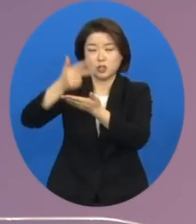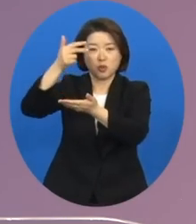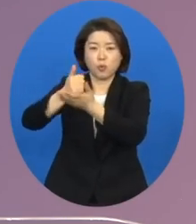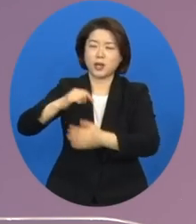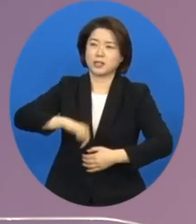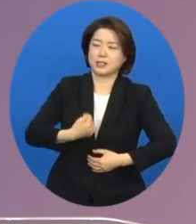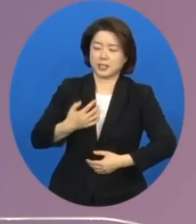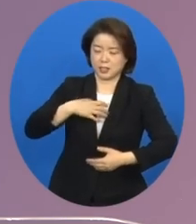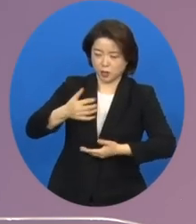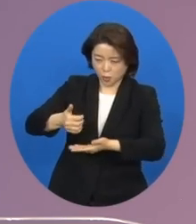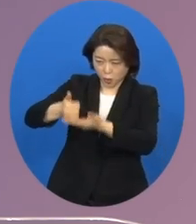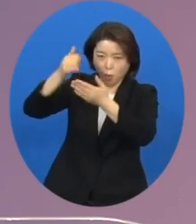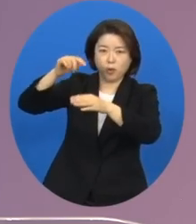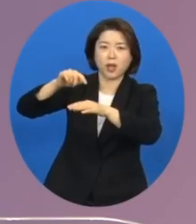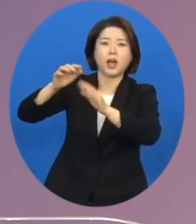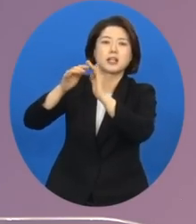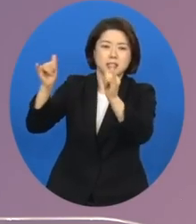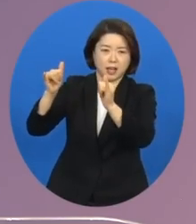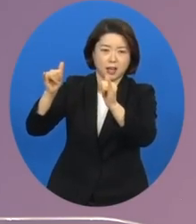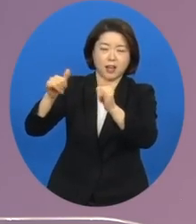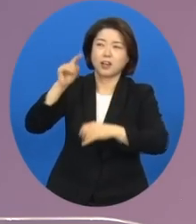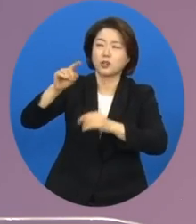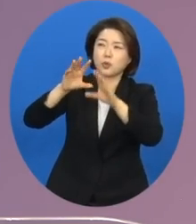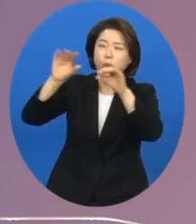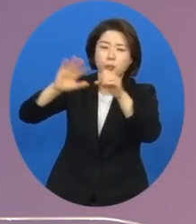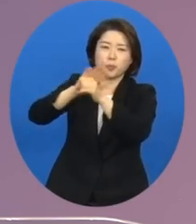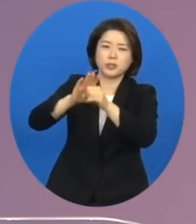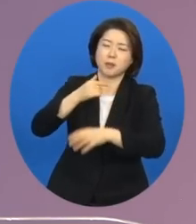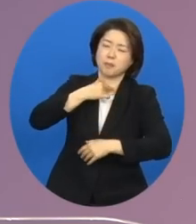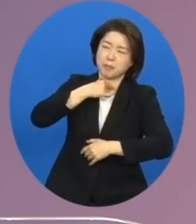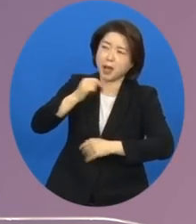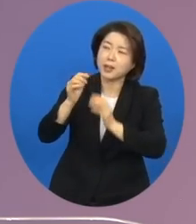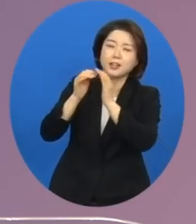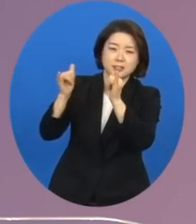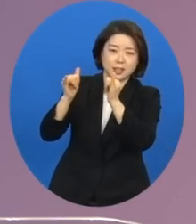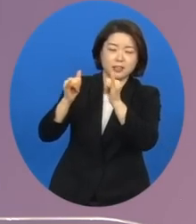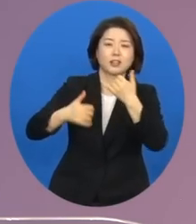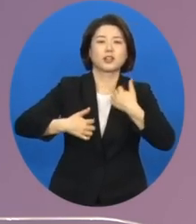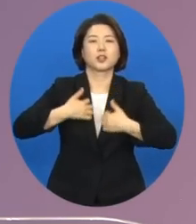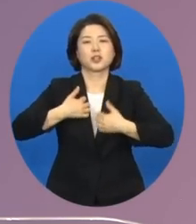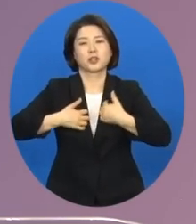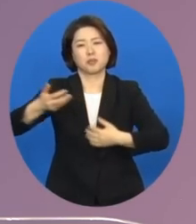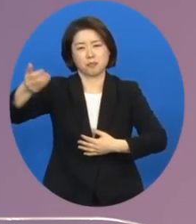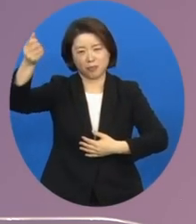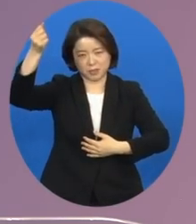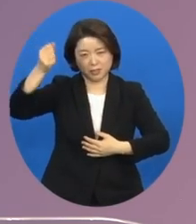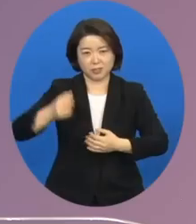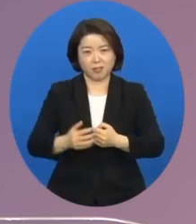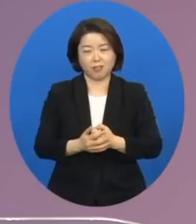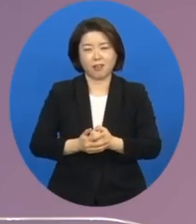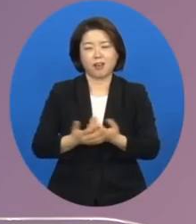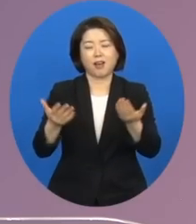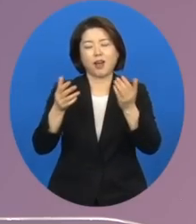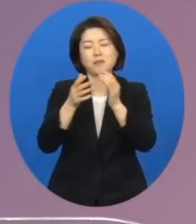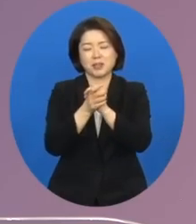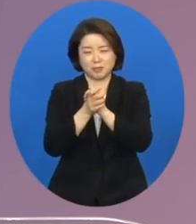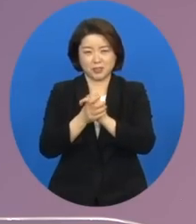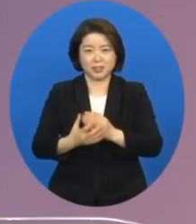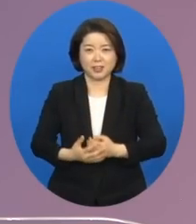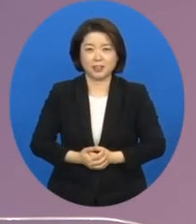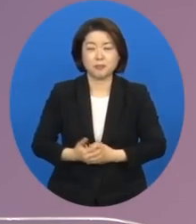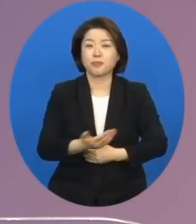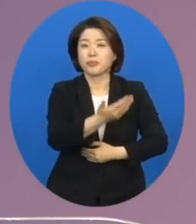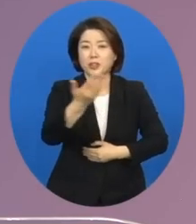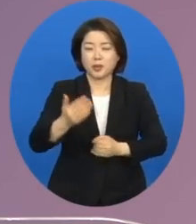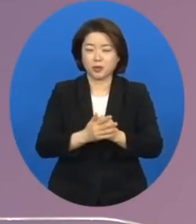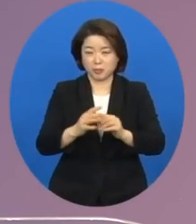자기를 경외하는 자들과 그의 인자하심을 바라는 자들을 기뻐하시는도다 아멘입니다 여러분